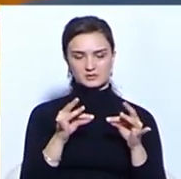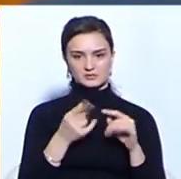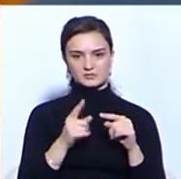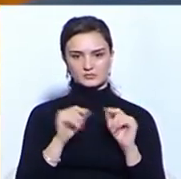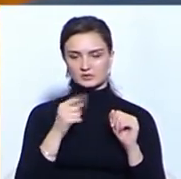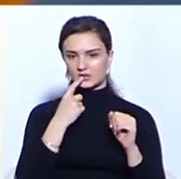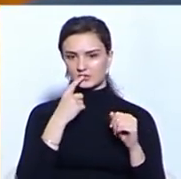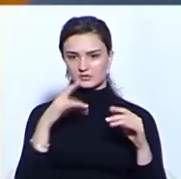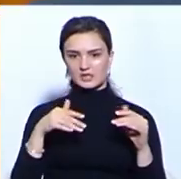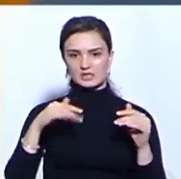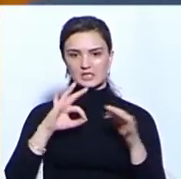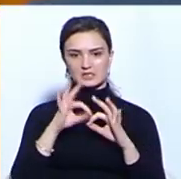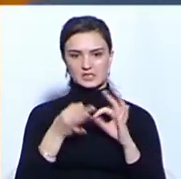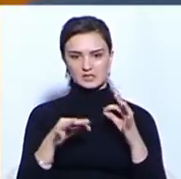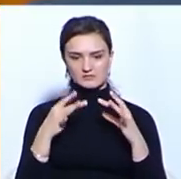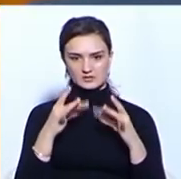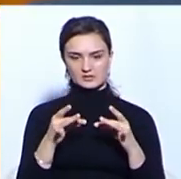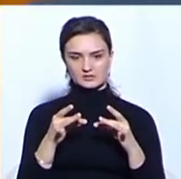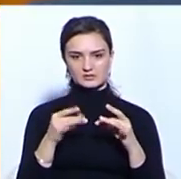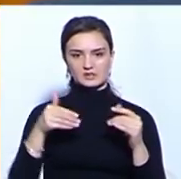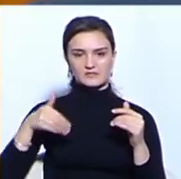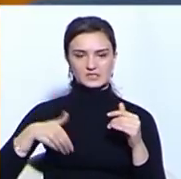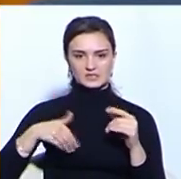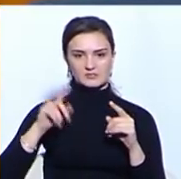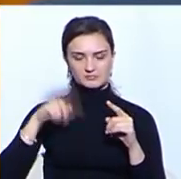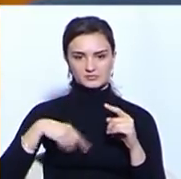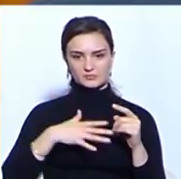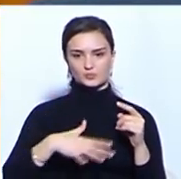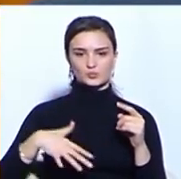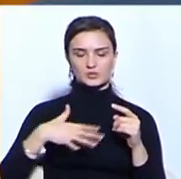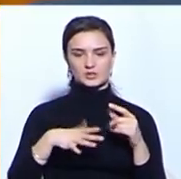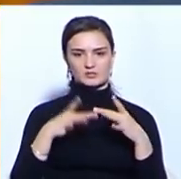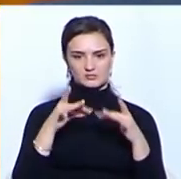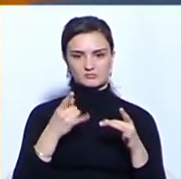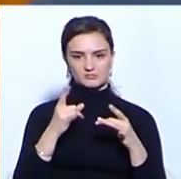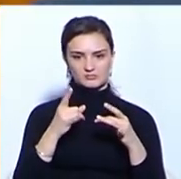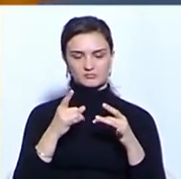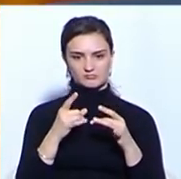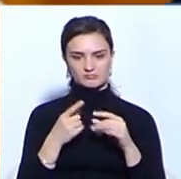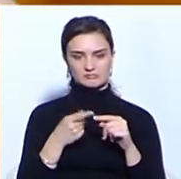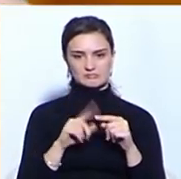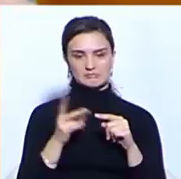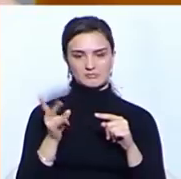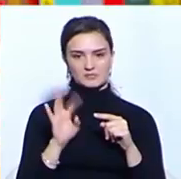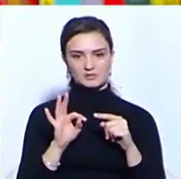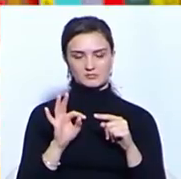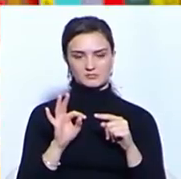შორის საკვერცხეზე, ნაწლავზე, დიაფრაგმაზე, ღვიძლზეც კი, მუცლის წინა კედელზე. მაგრამ იცით,